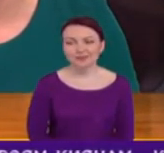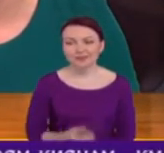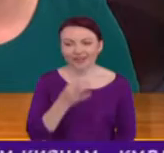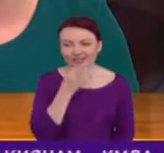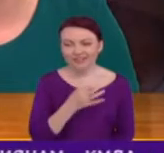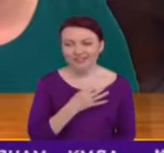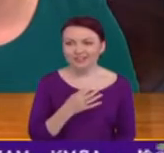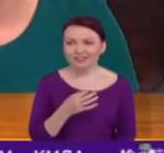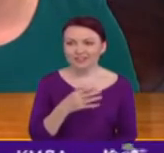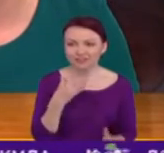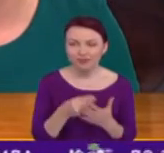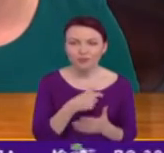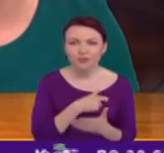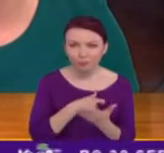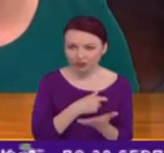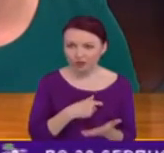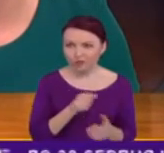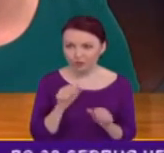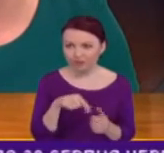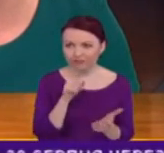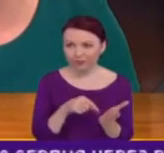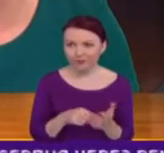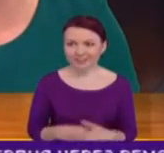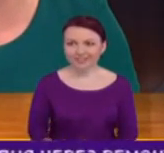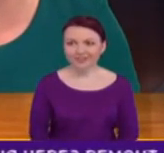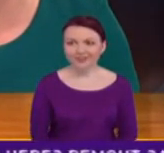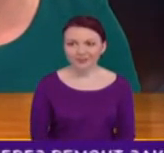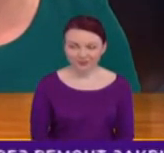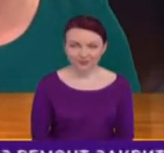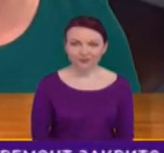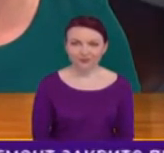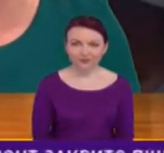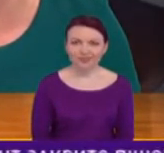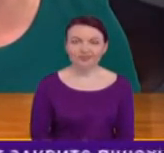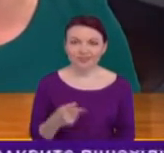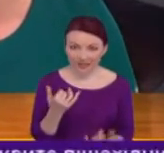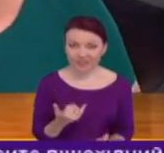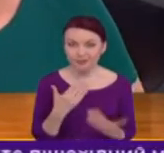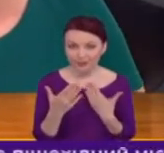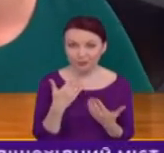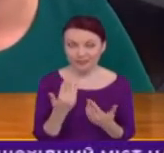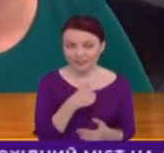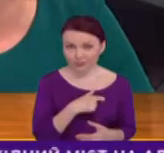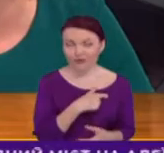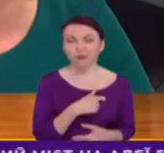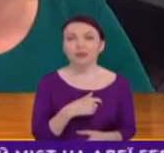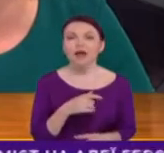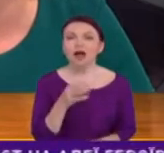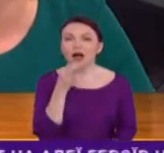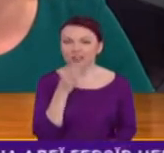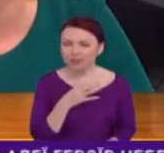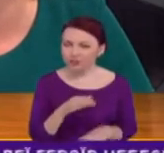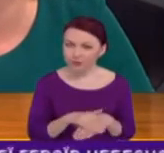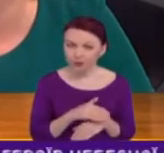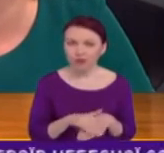те саме своєму депутату. Можна вопрос задати? Звичайно, ви вже зараз з ним спілкуєтеся. Алло, скажіть,